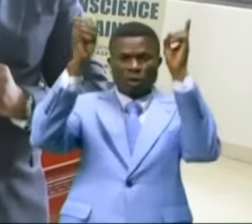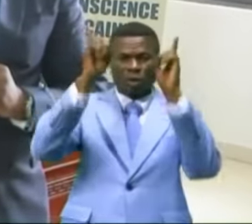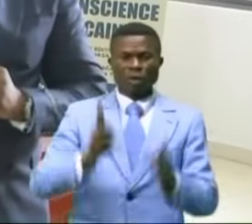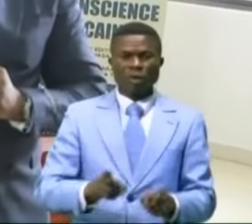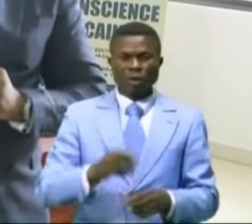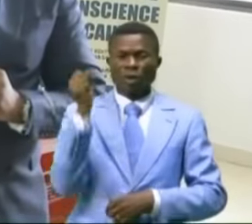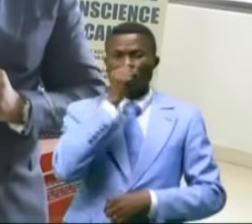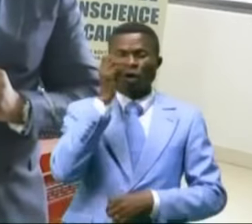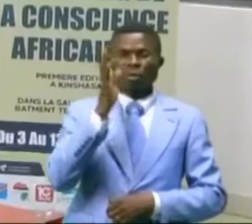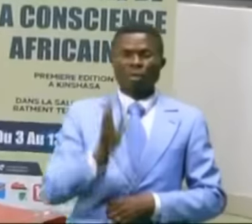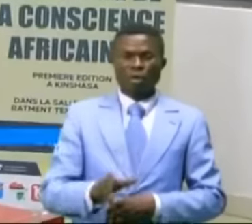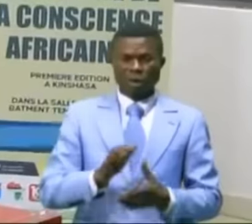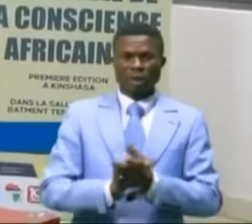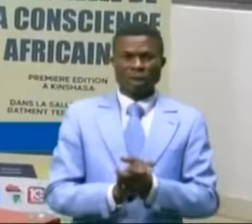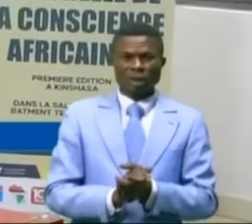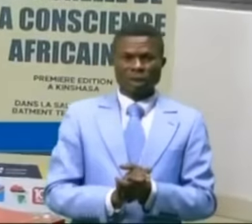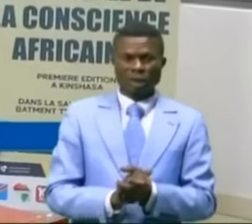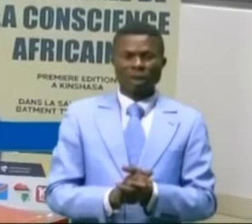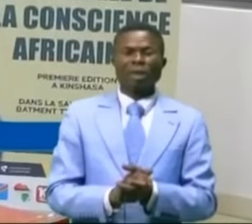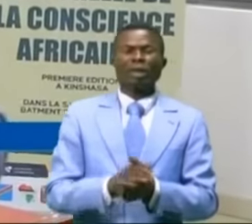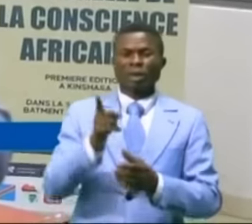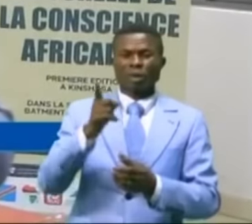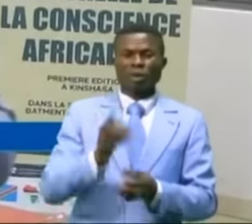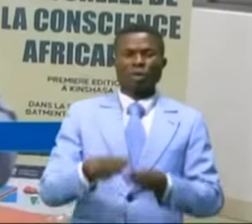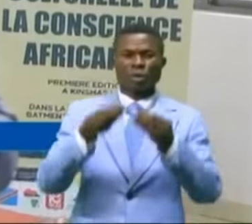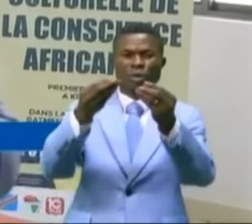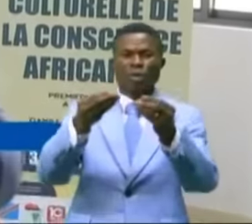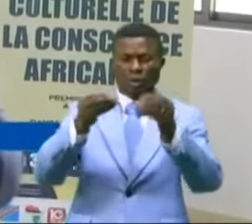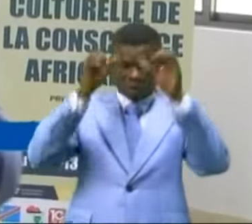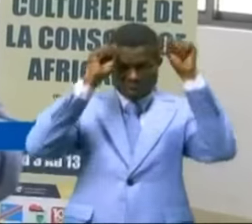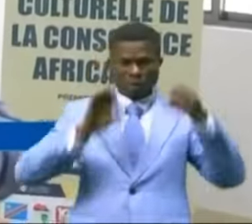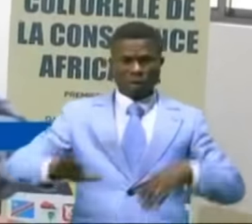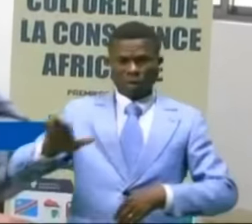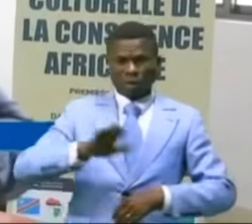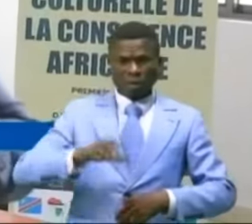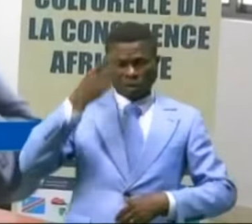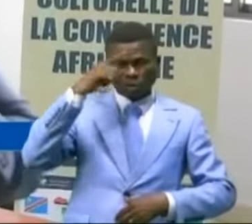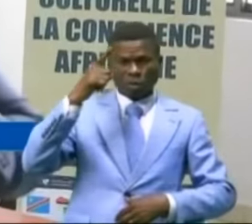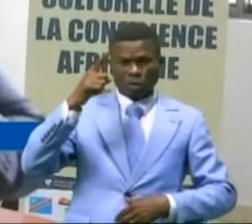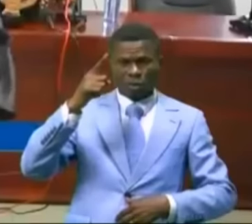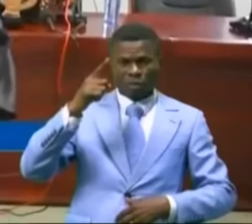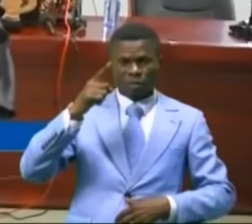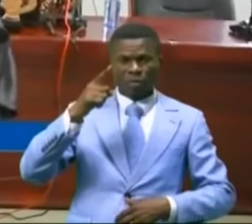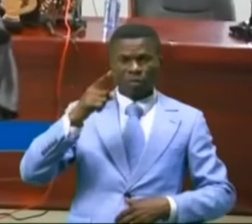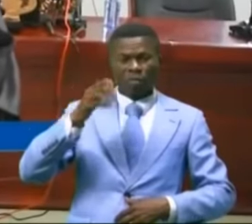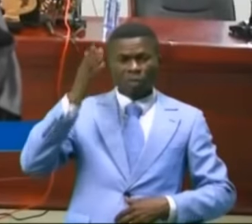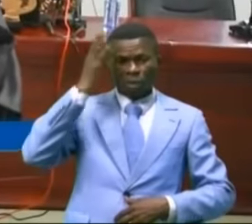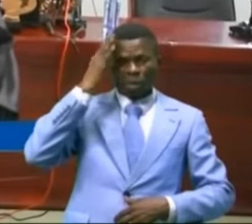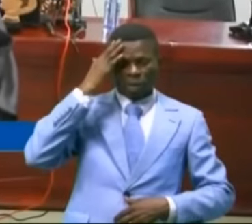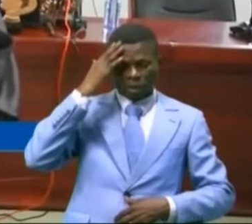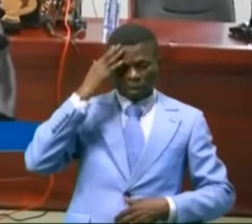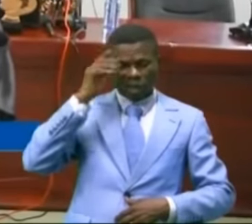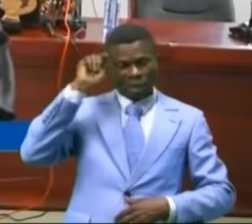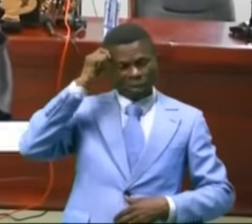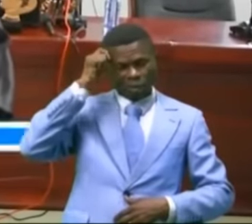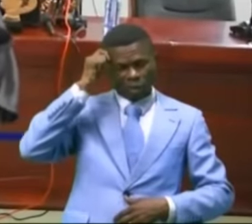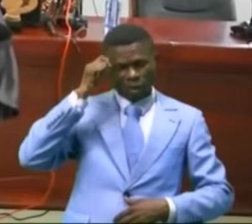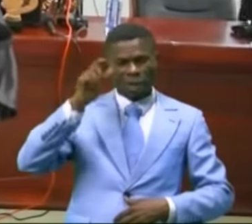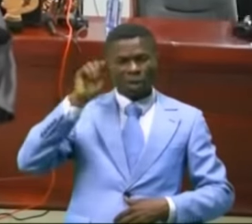l'artiste Jonathan Kangou qui sera décerné au chef de l'État pour avoir immortalisé les combats de Simon Kimbangu.